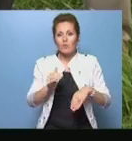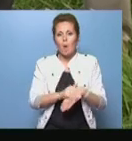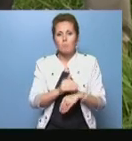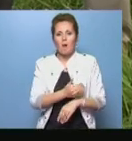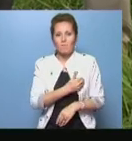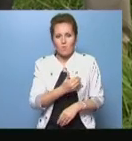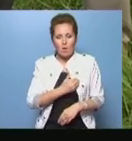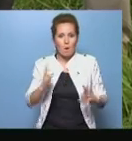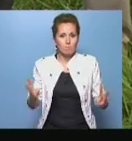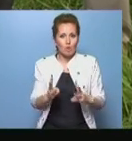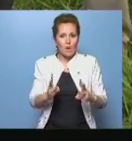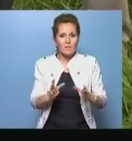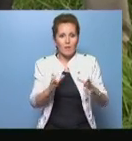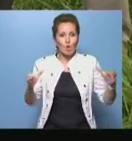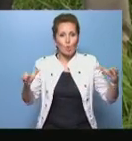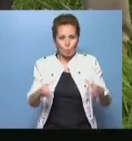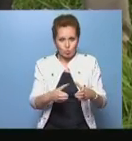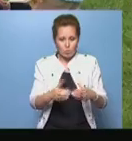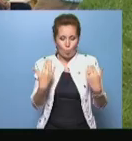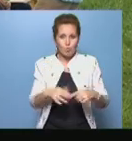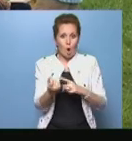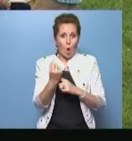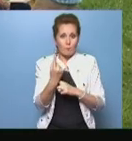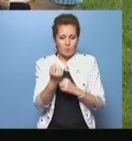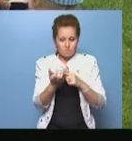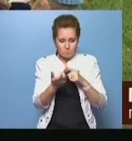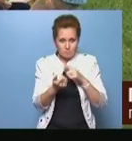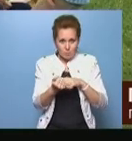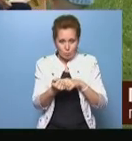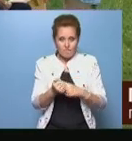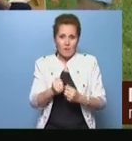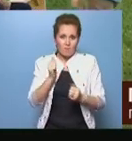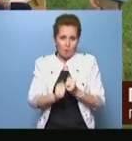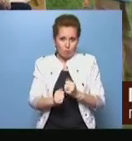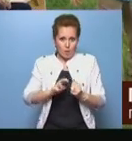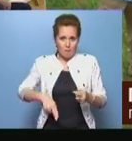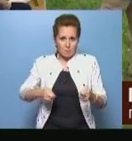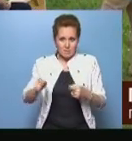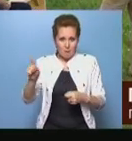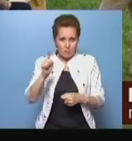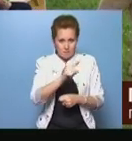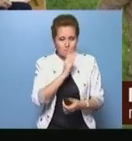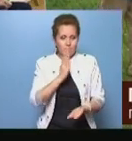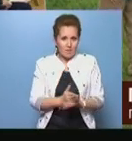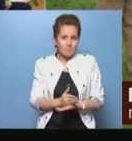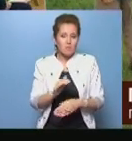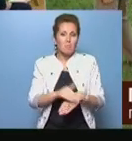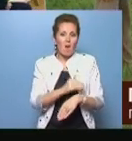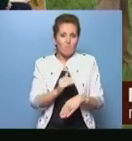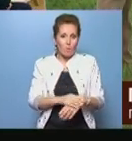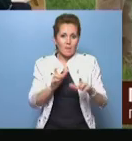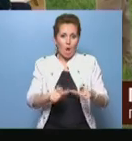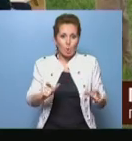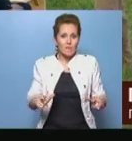пожарных дружин. Эти уже 11-е по счету. У нас в каждой администрации есть добровольная народная дружина.